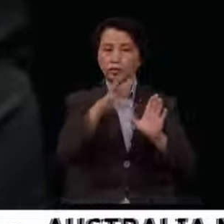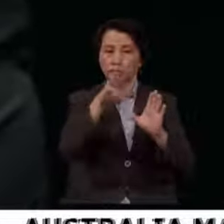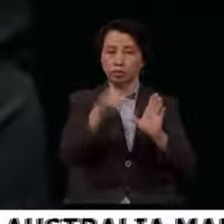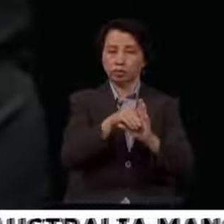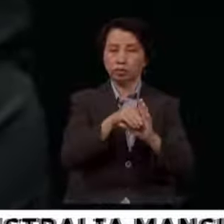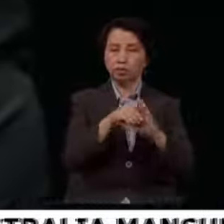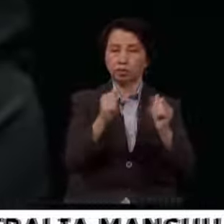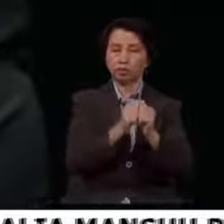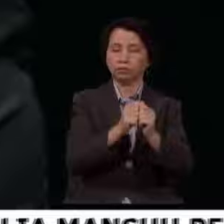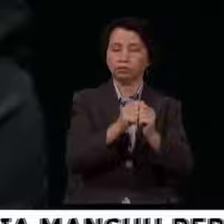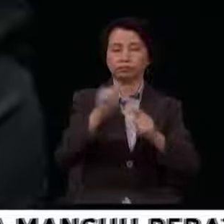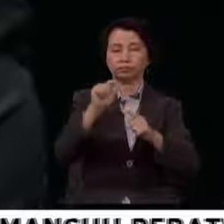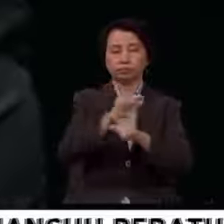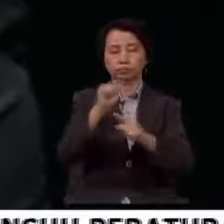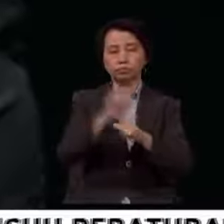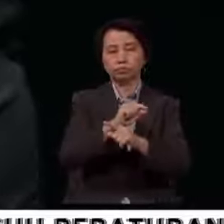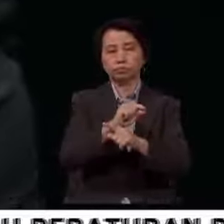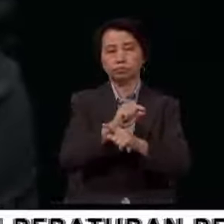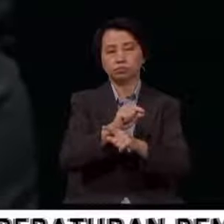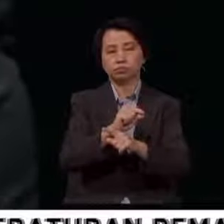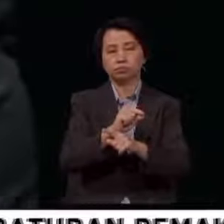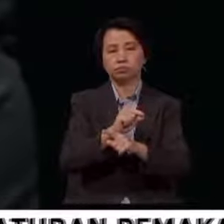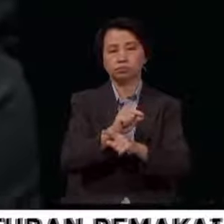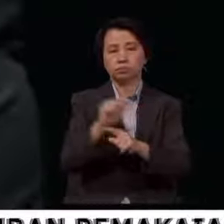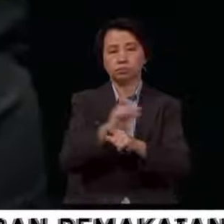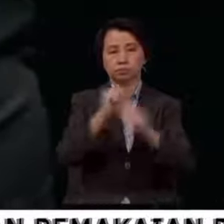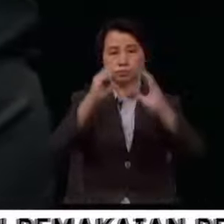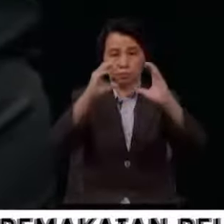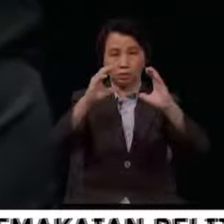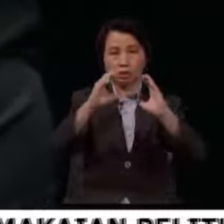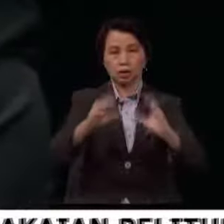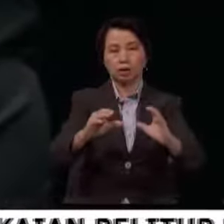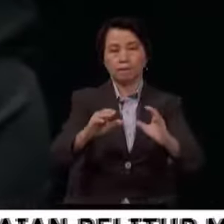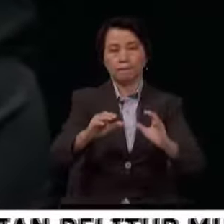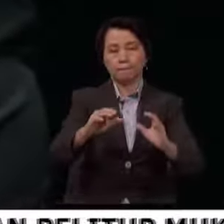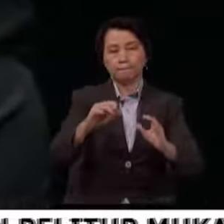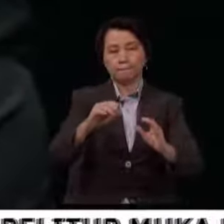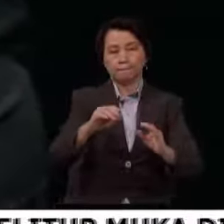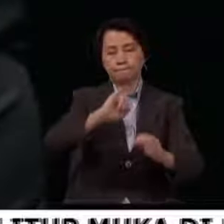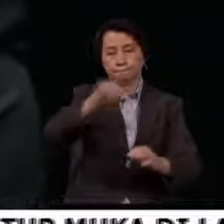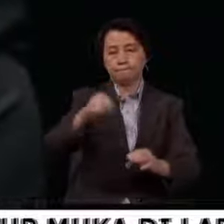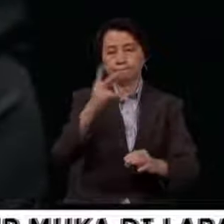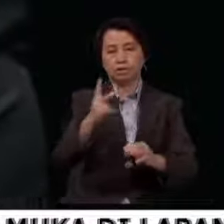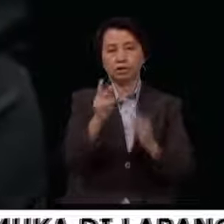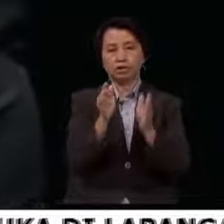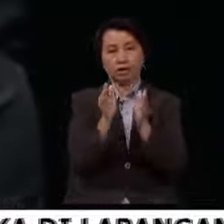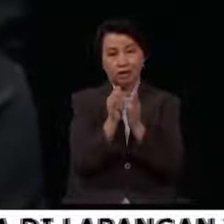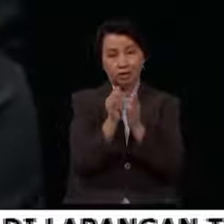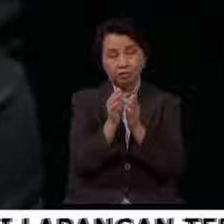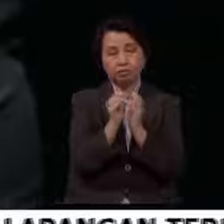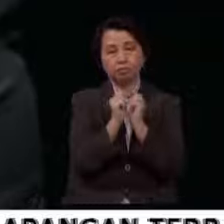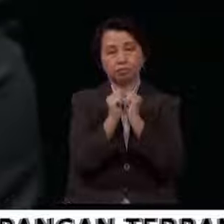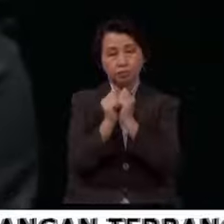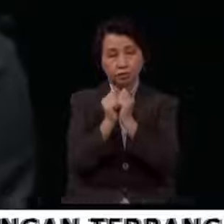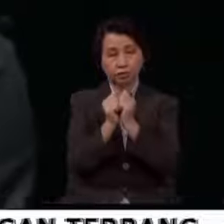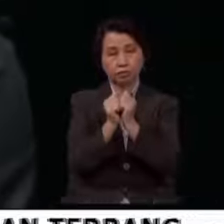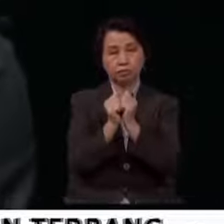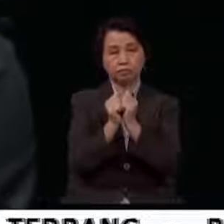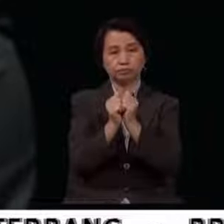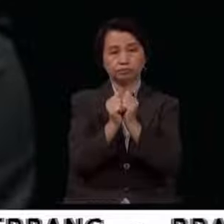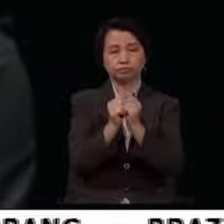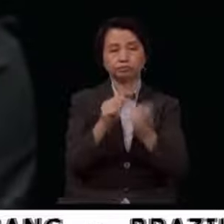pun setiap pagi tembakau Ini bukan kami diperingkat ke device mudah-mudahan susu ke kami saja untuk meletakkan